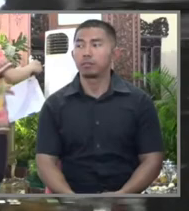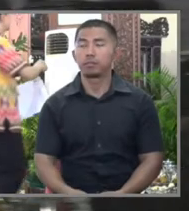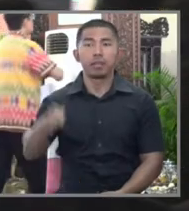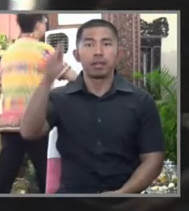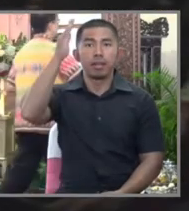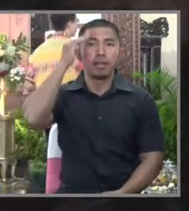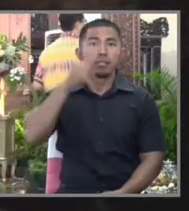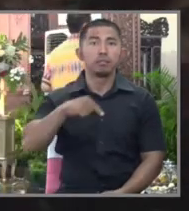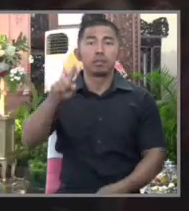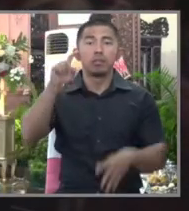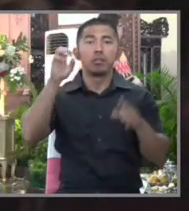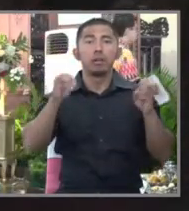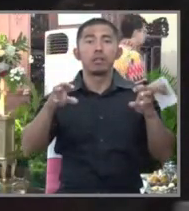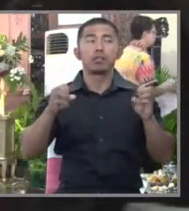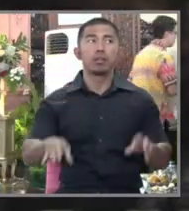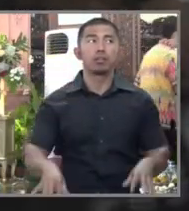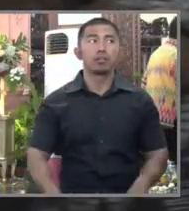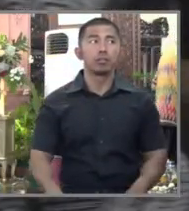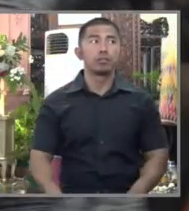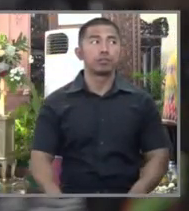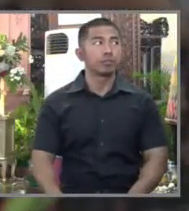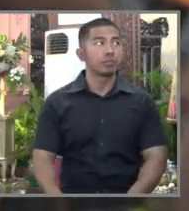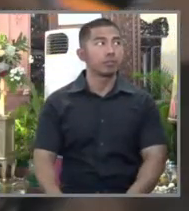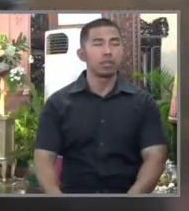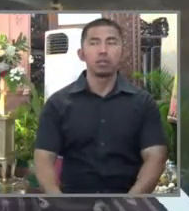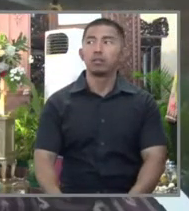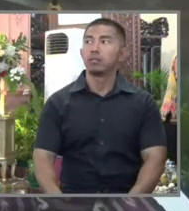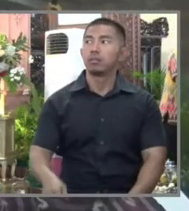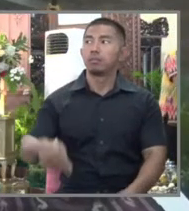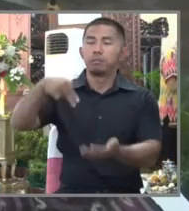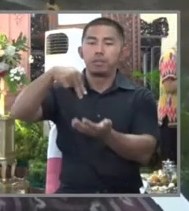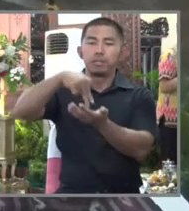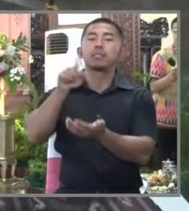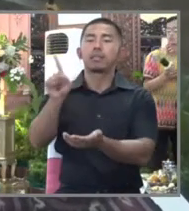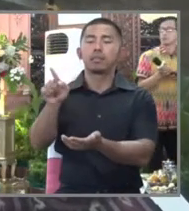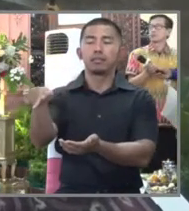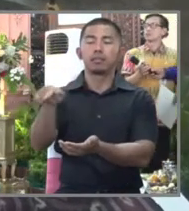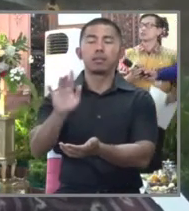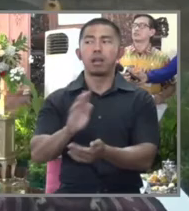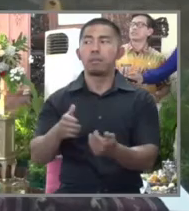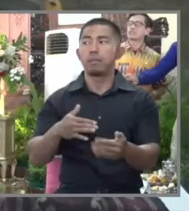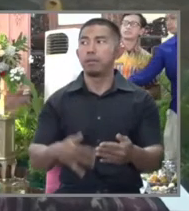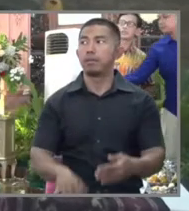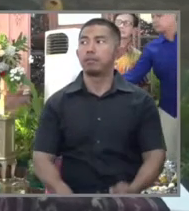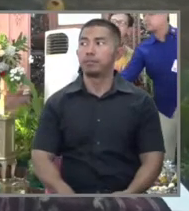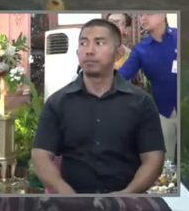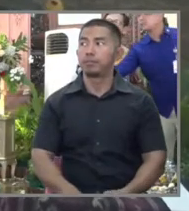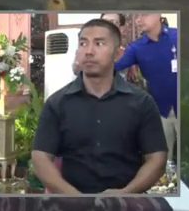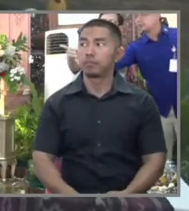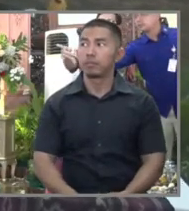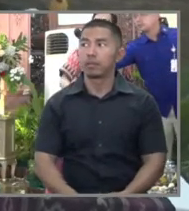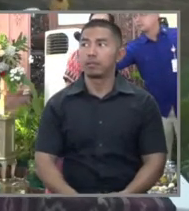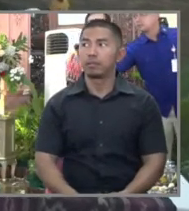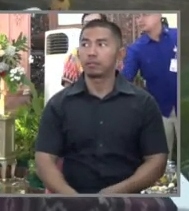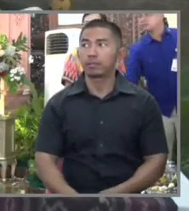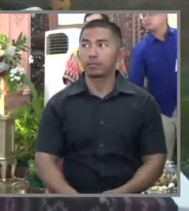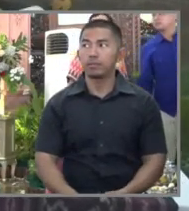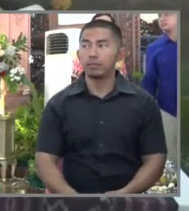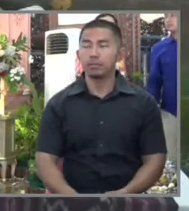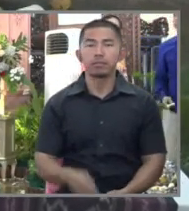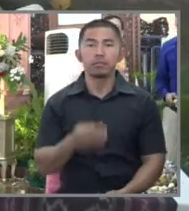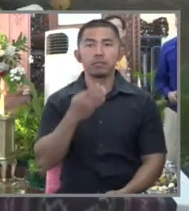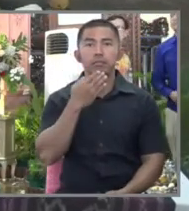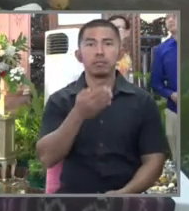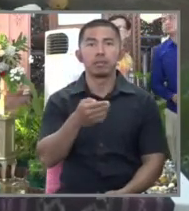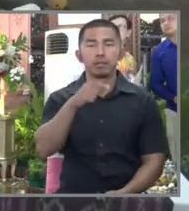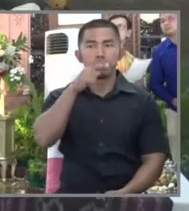Assalamualaikum warahmatullahi wabarakatuh. Waalaikumsalam. Duduk enggak apa-apa, Mas? Ya, Pak, berdiri saja. Iya, ya. Terima kasih